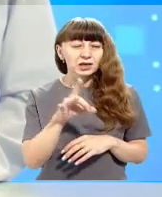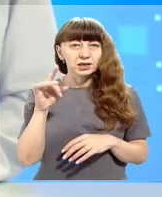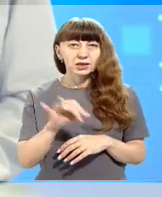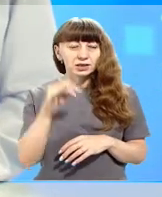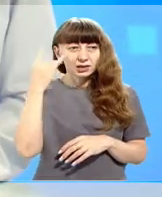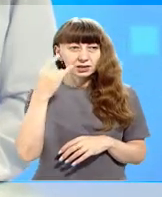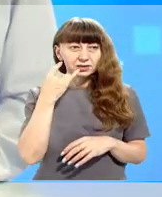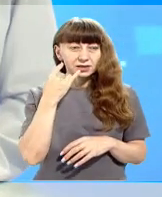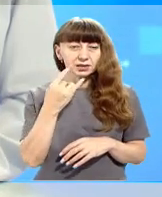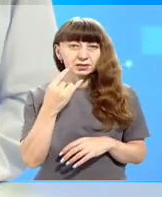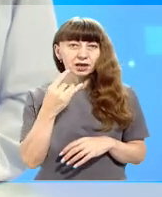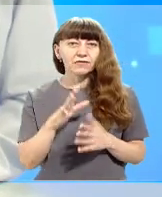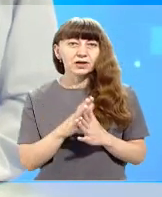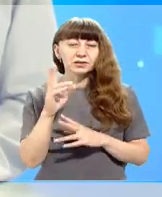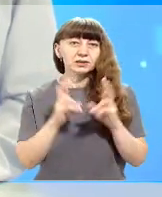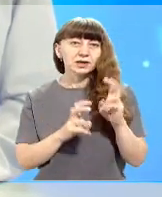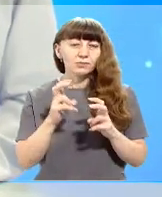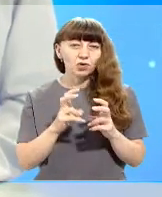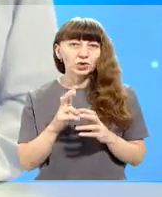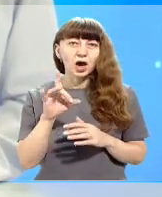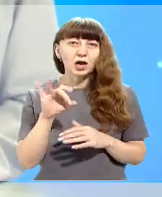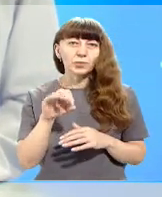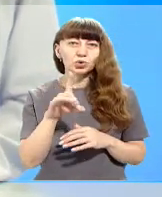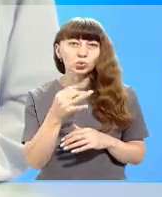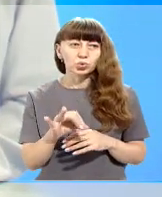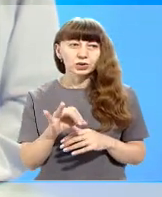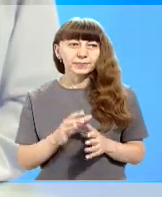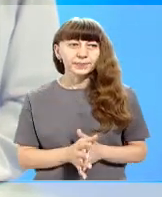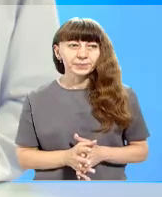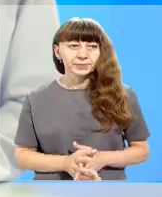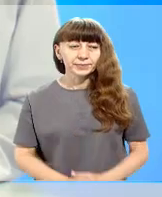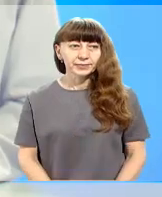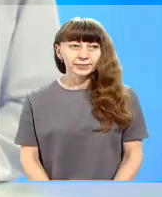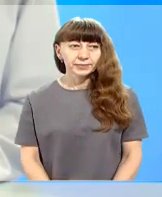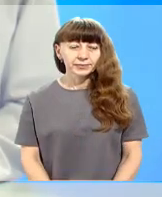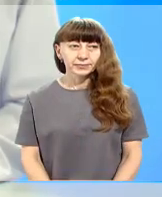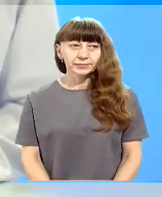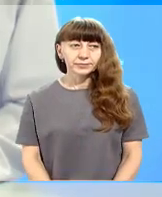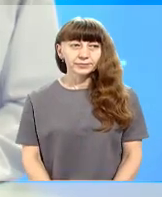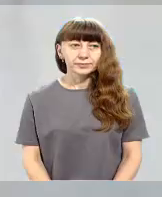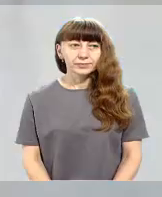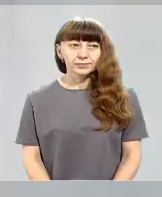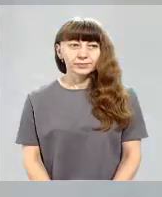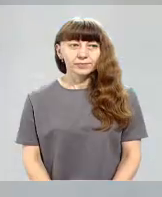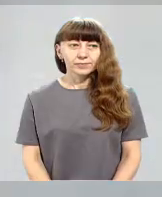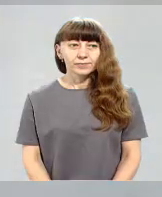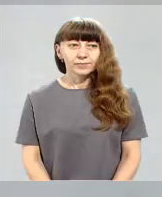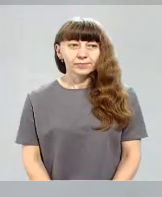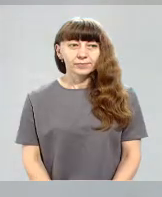танысты. Аталған кәсіпорындар өңір экономикасының дамуына айтарлықтай үлес қосып келеді.